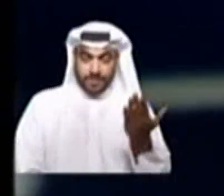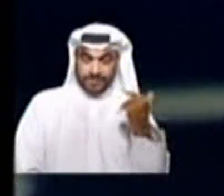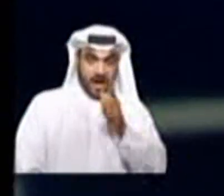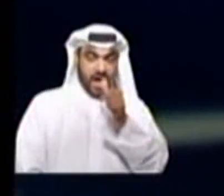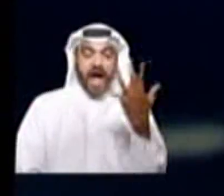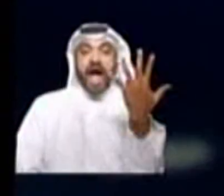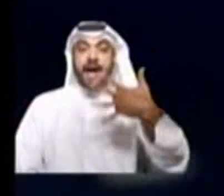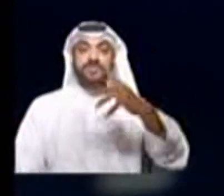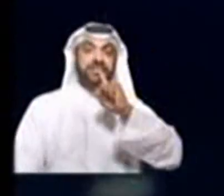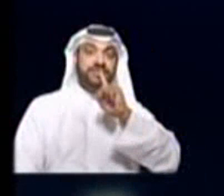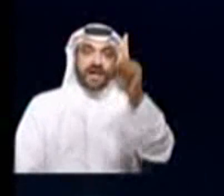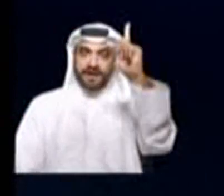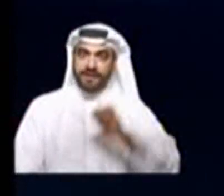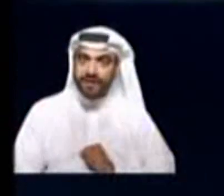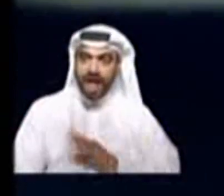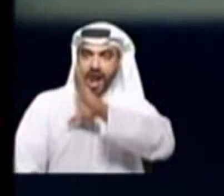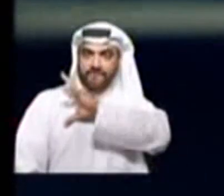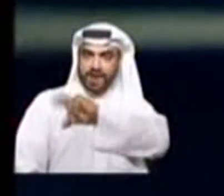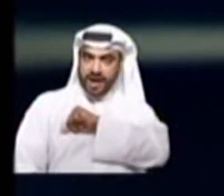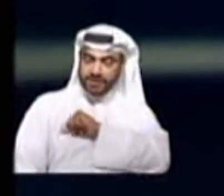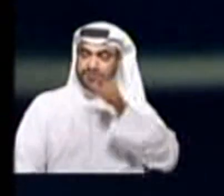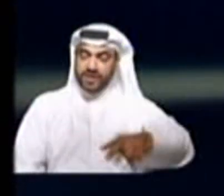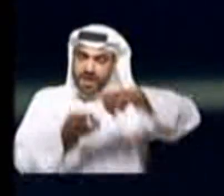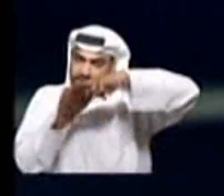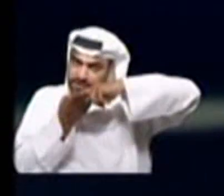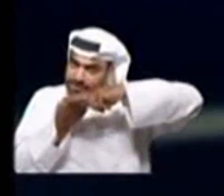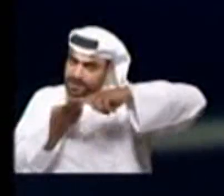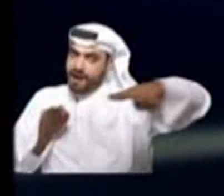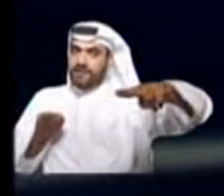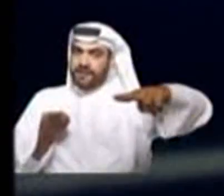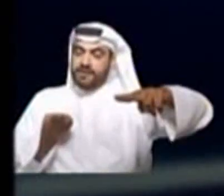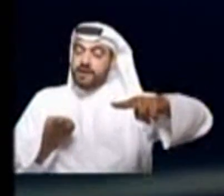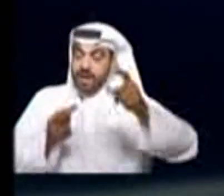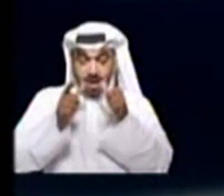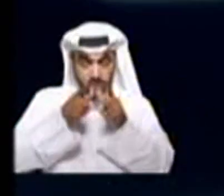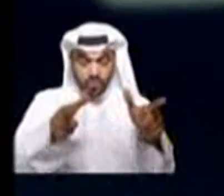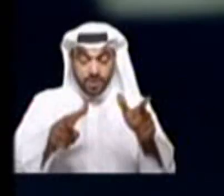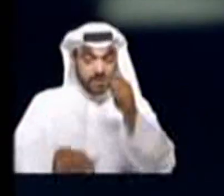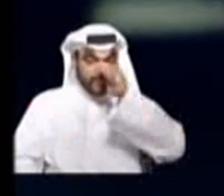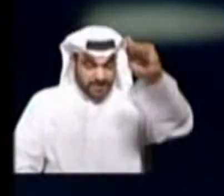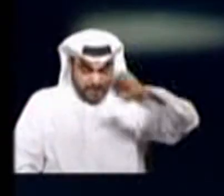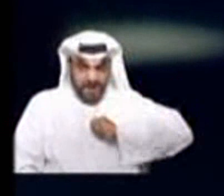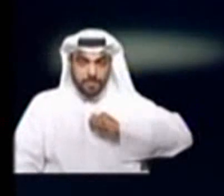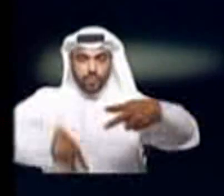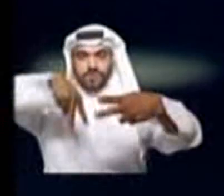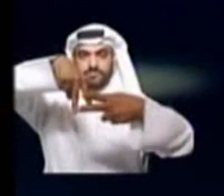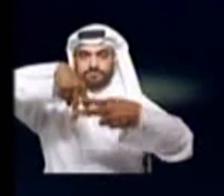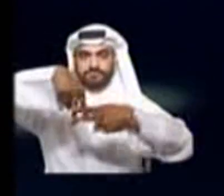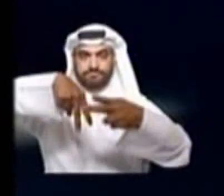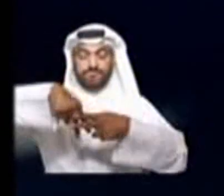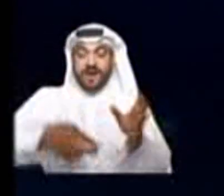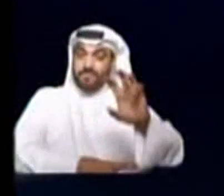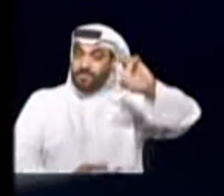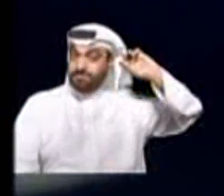من 50 عاما يرفع الفلسطيني غصن زيتون فتجاوبه الصواريخ ومدافع الهاون، وعندما يرفع